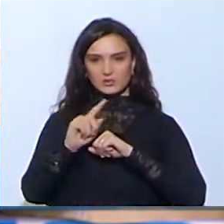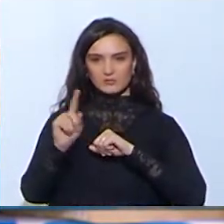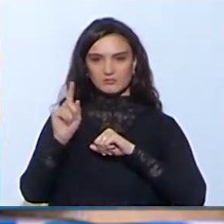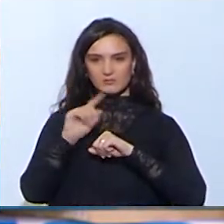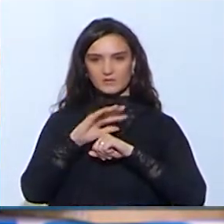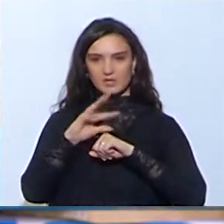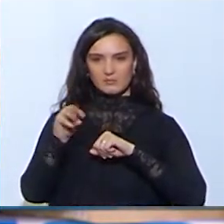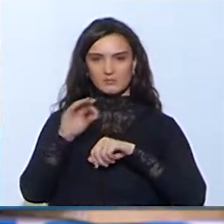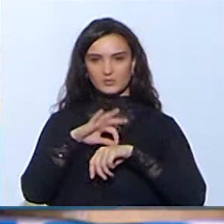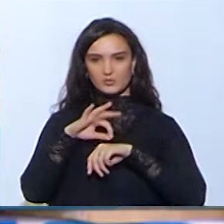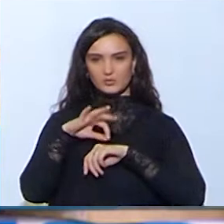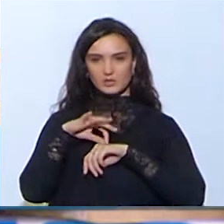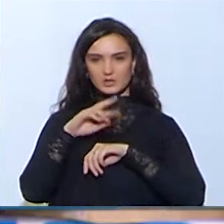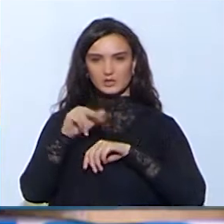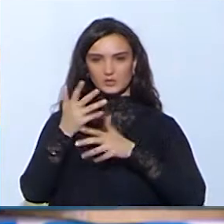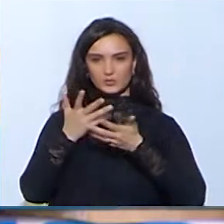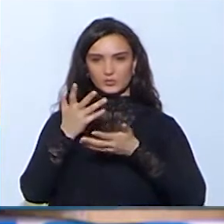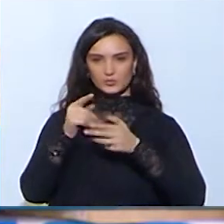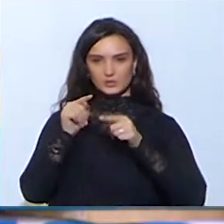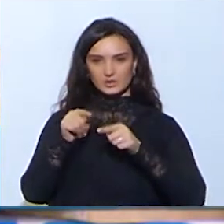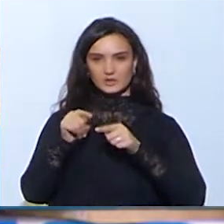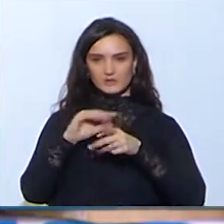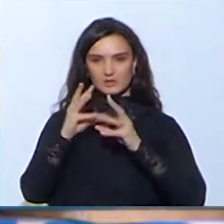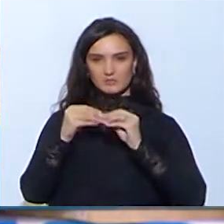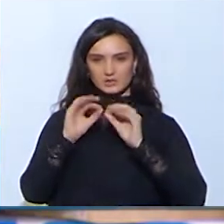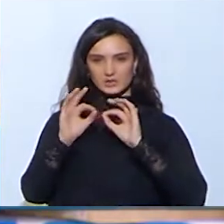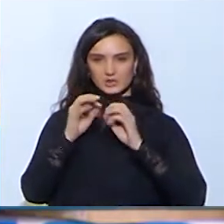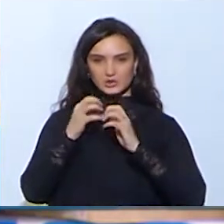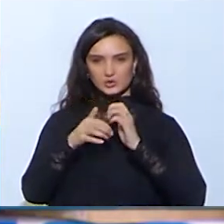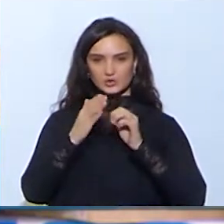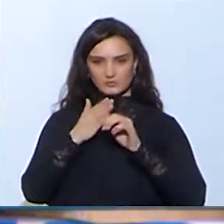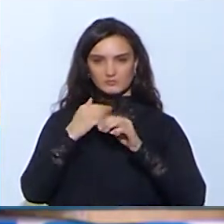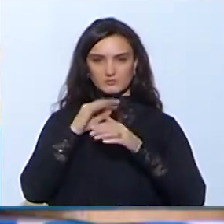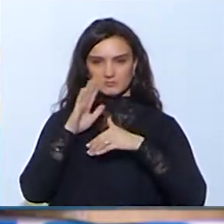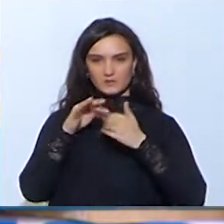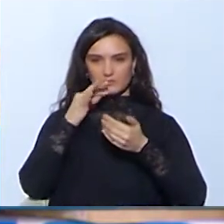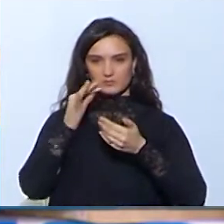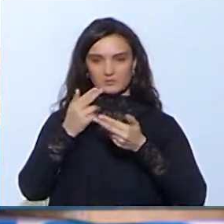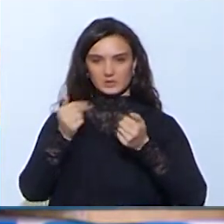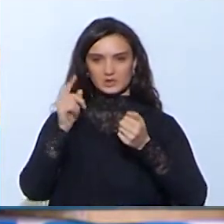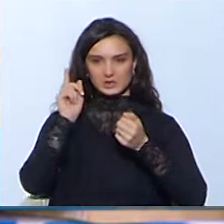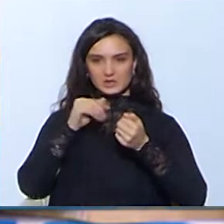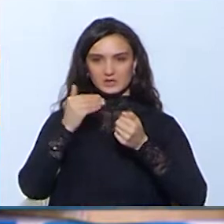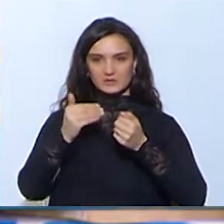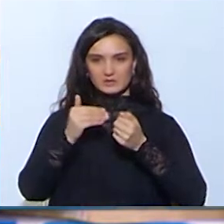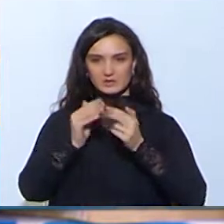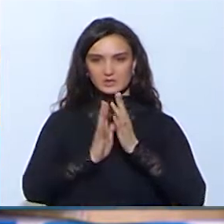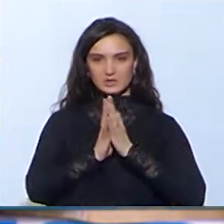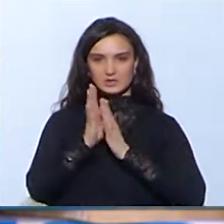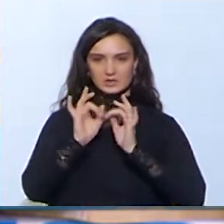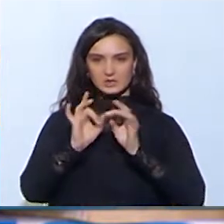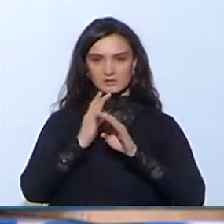ყველა შესაძლო პათოლოგია და თუ იქ ყველაფერი წესრიგში მაქვს, მერევე უბნები, რომ იცით რა, თქვენ შულ ზრდის ტკივილი